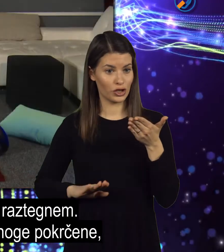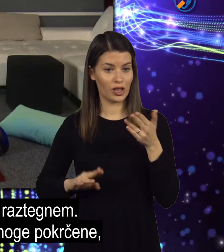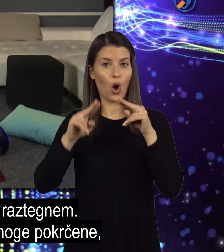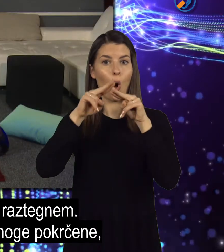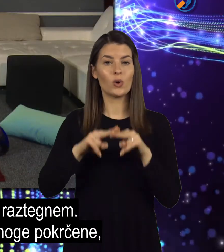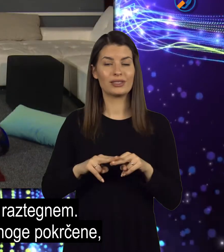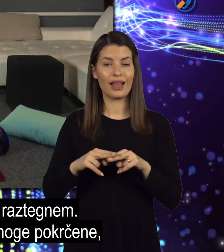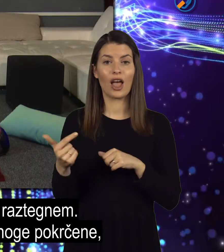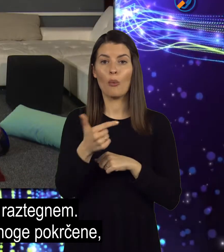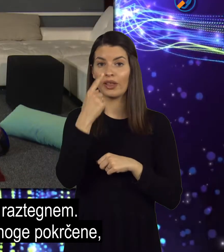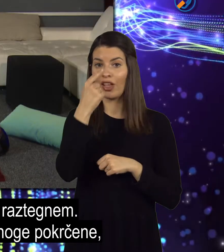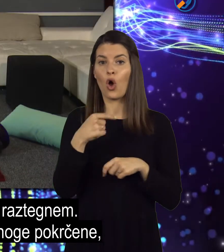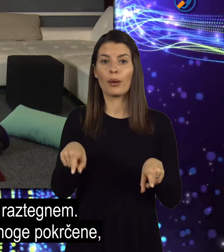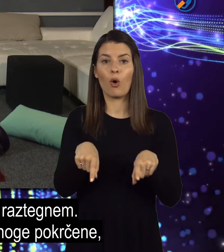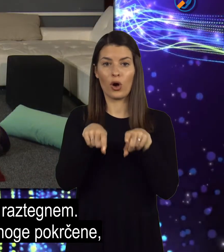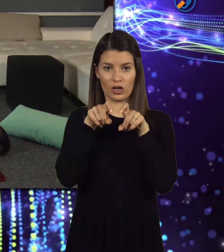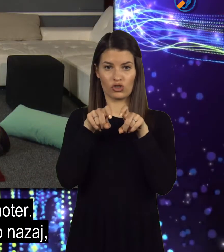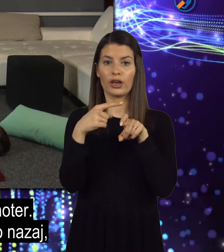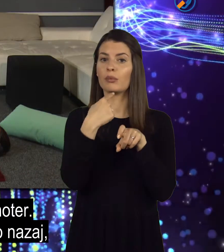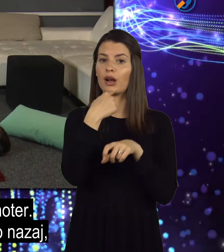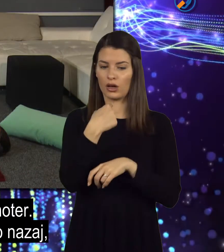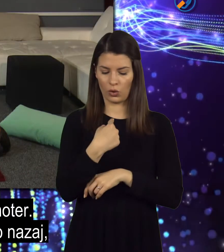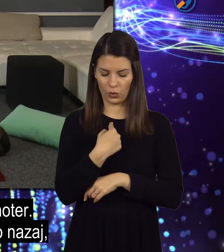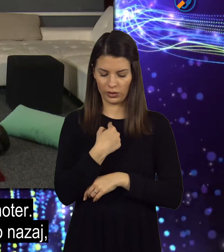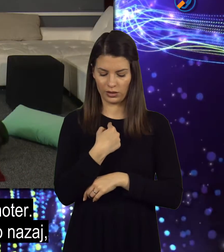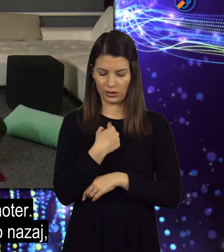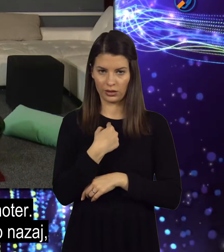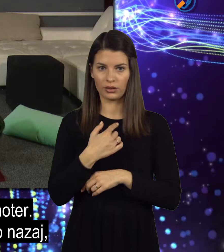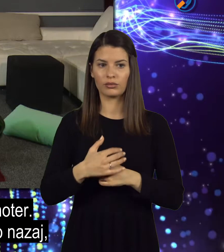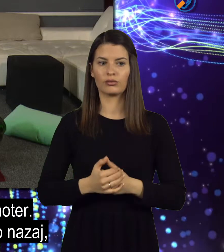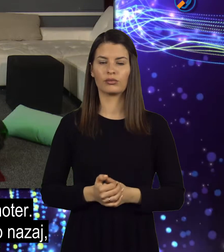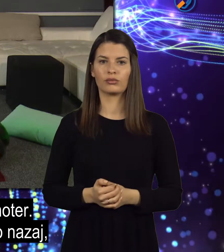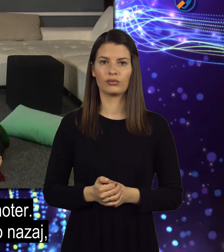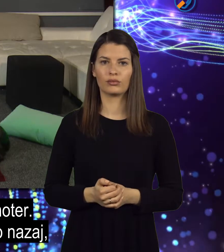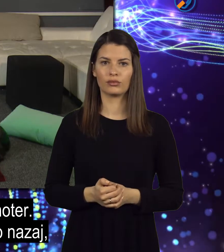Za začetek ostaneta nogi pokrčeni, brada gre notri.